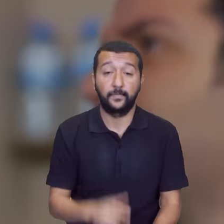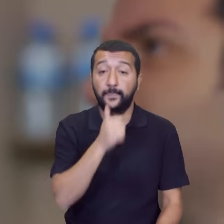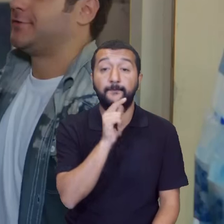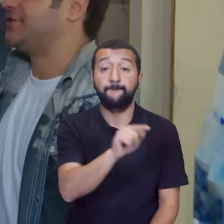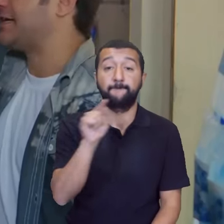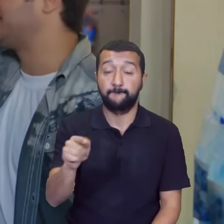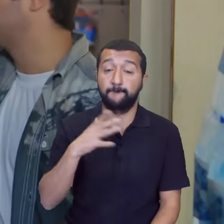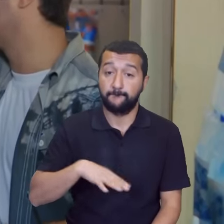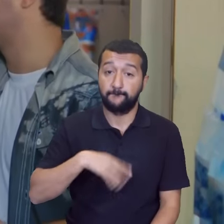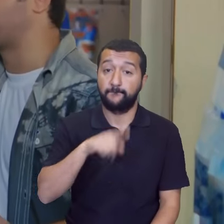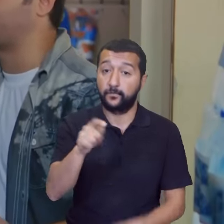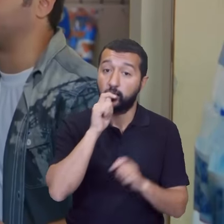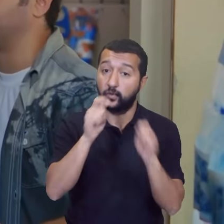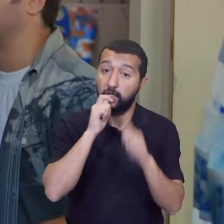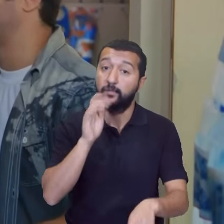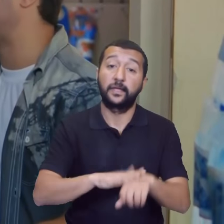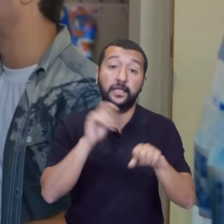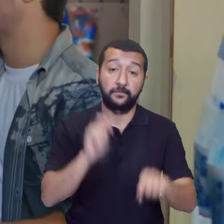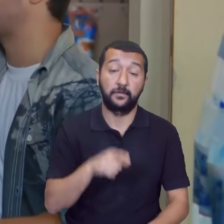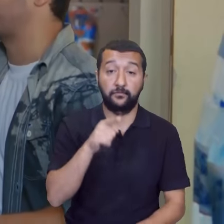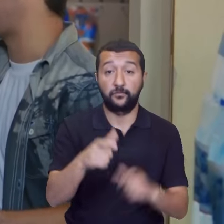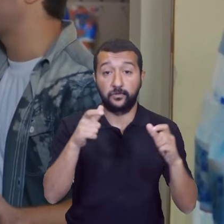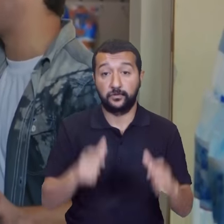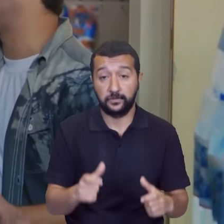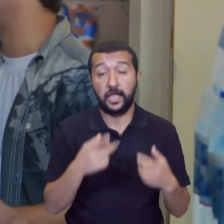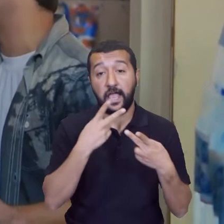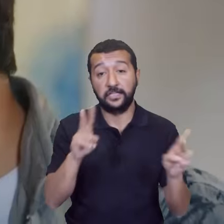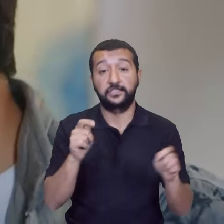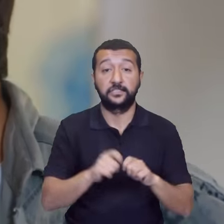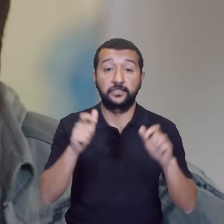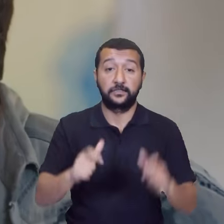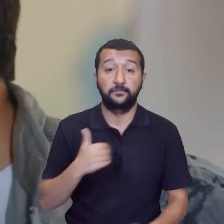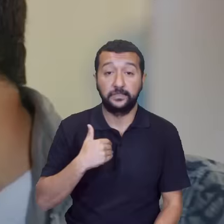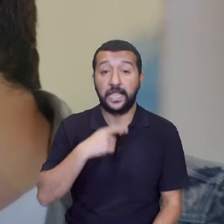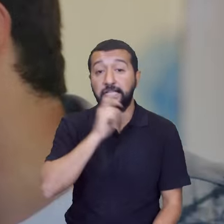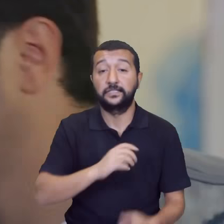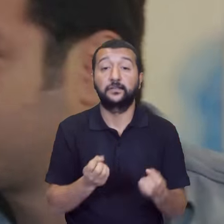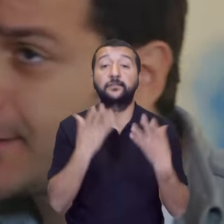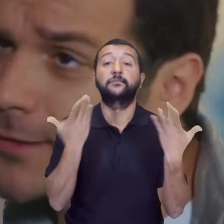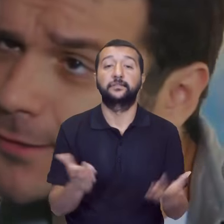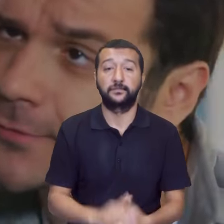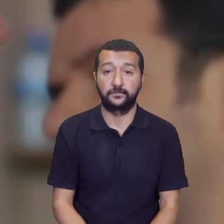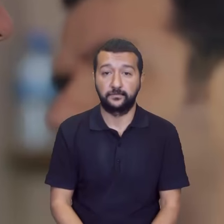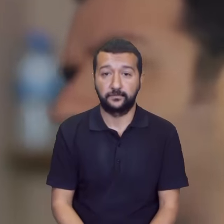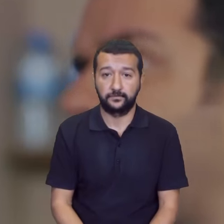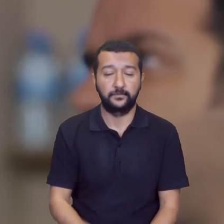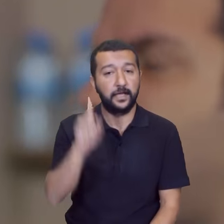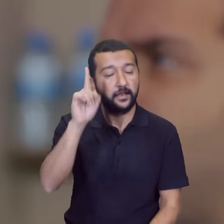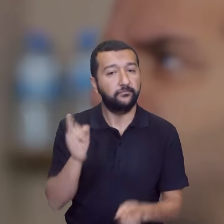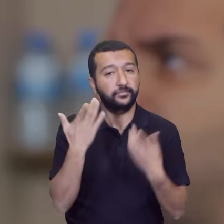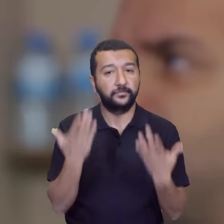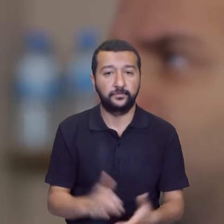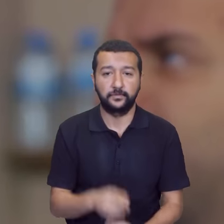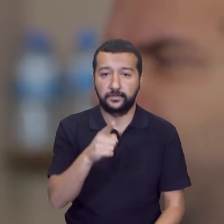Beyler, isterseniz sözleşme yapalım. Yani burası şeffaf bir müessese. Bizde yamuk olmaz. Hey Allah'ım